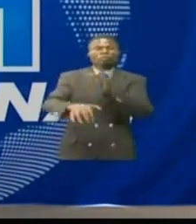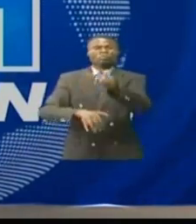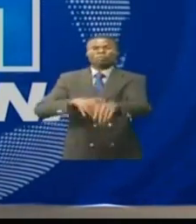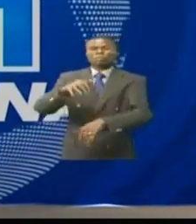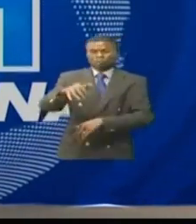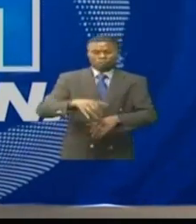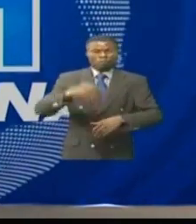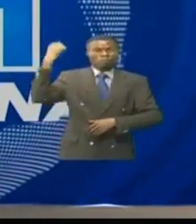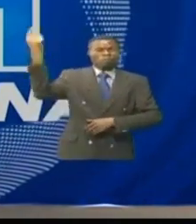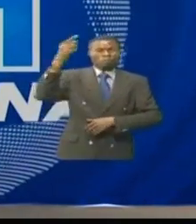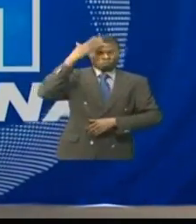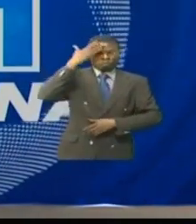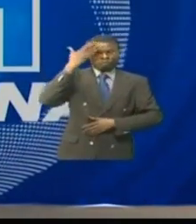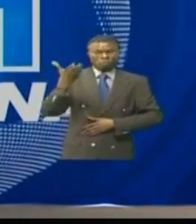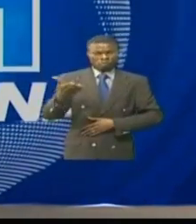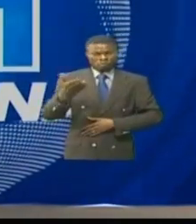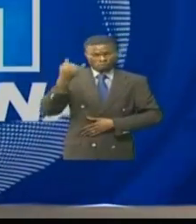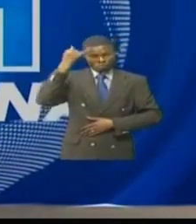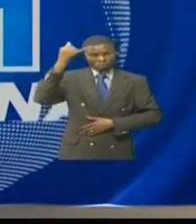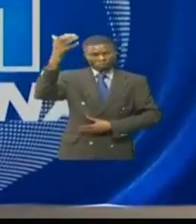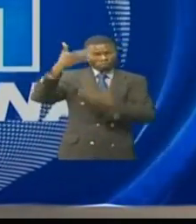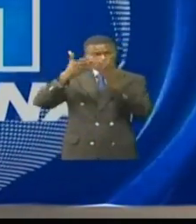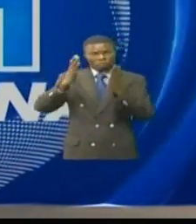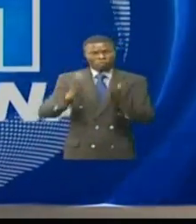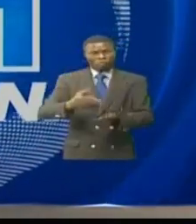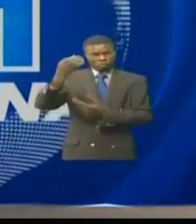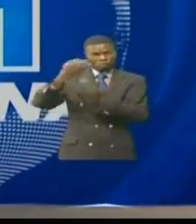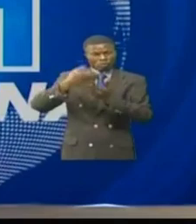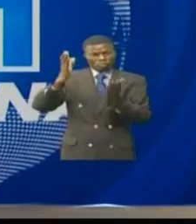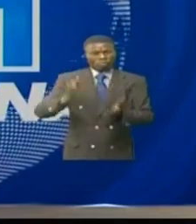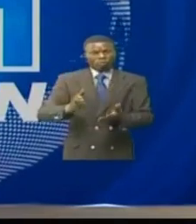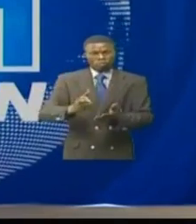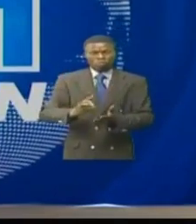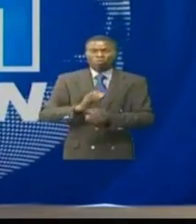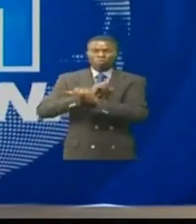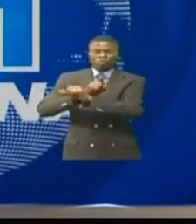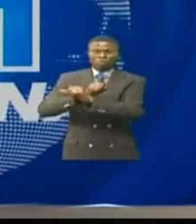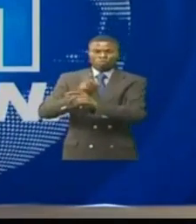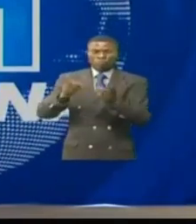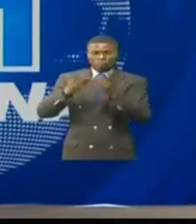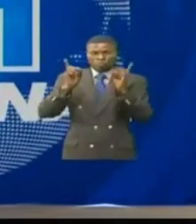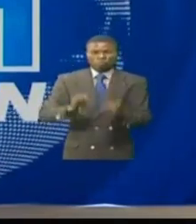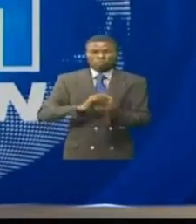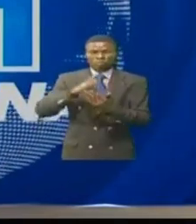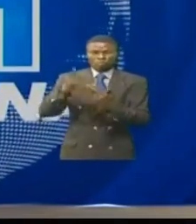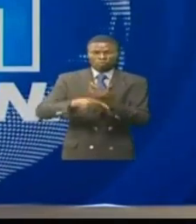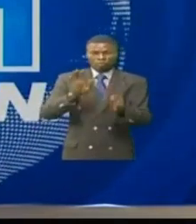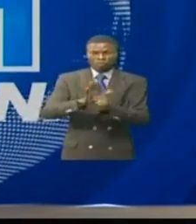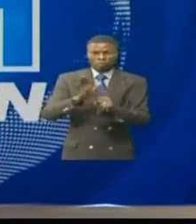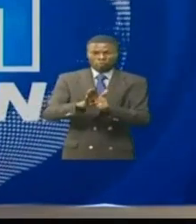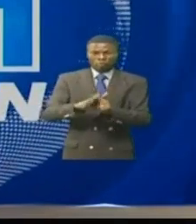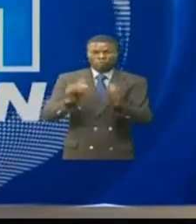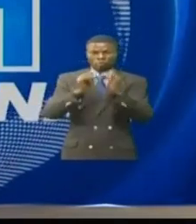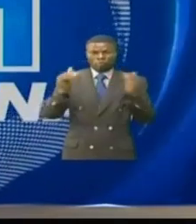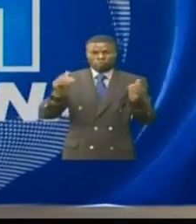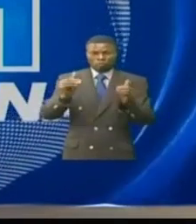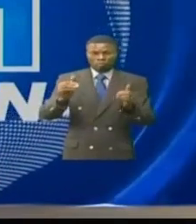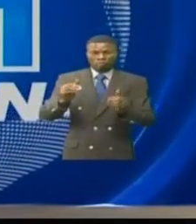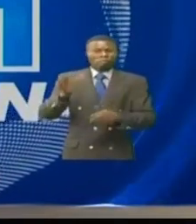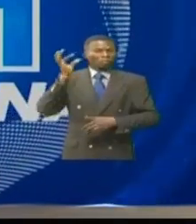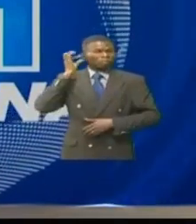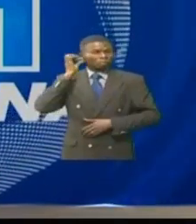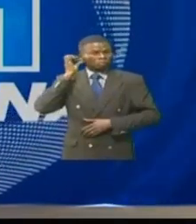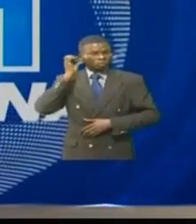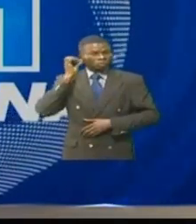mondialement reconnue. Cette position du Rwanda contrarie ses engagements souscrits dans les différents processus de paix à Nairobi,